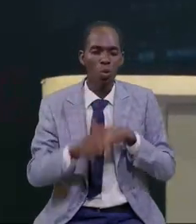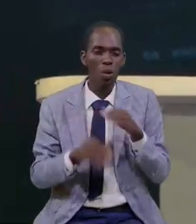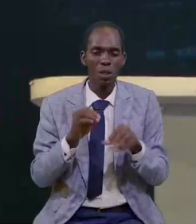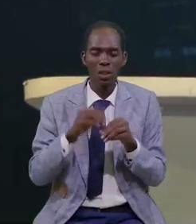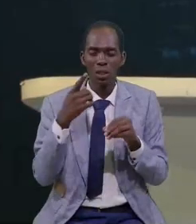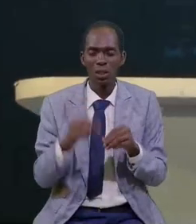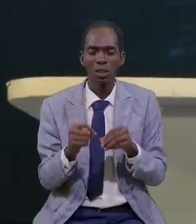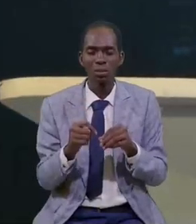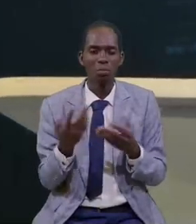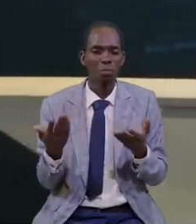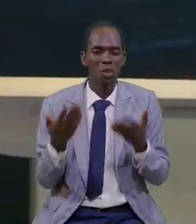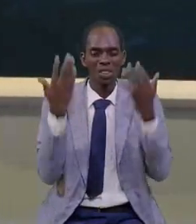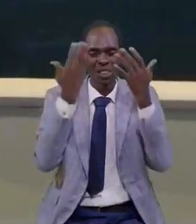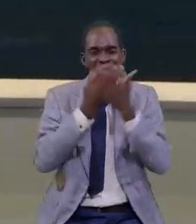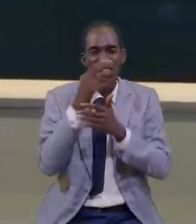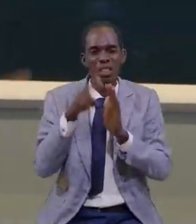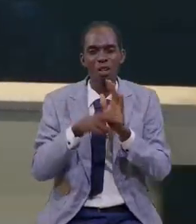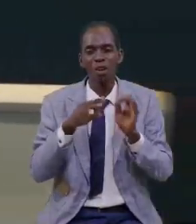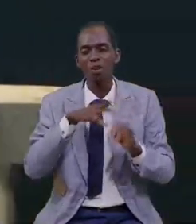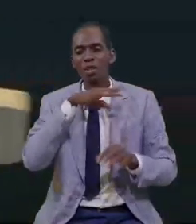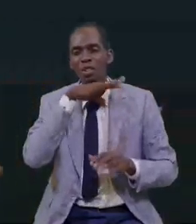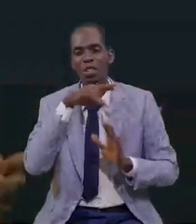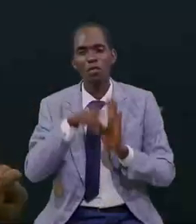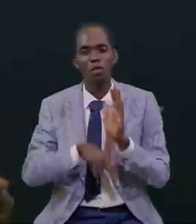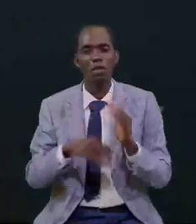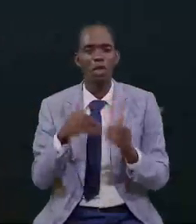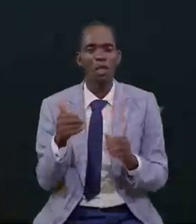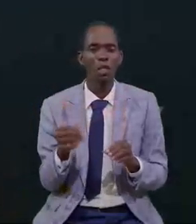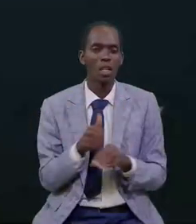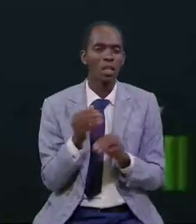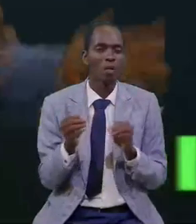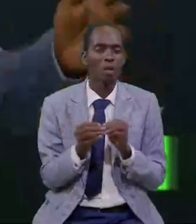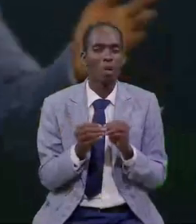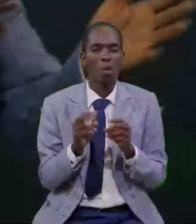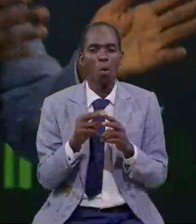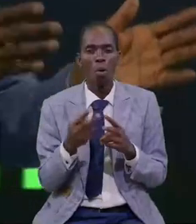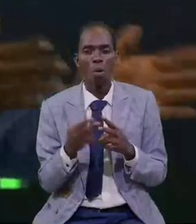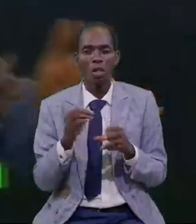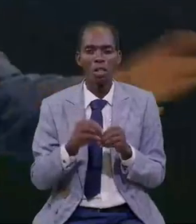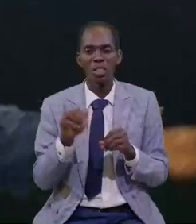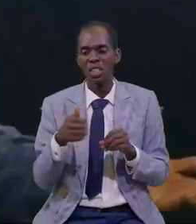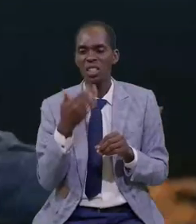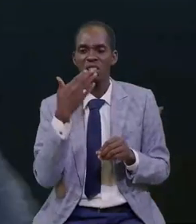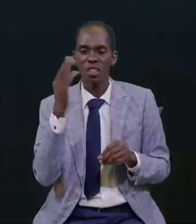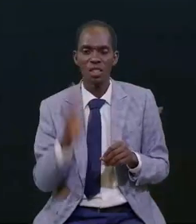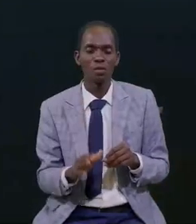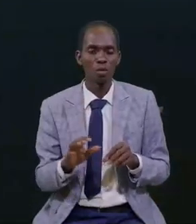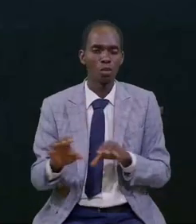marchera plus dans les ténèbres du mal de la transgression